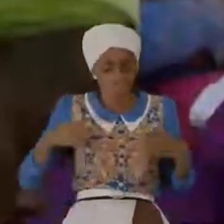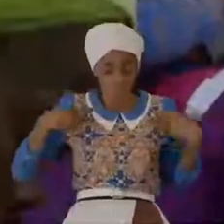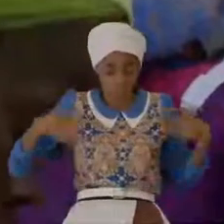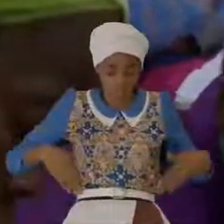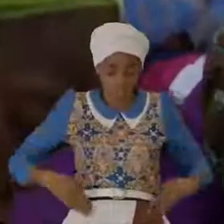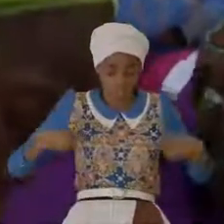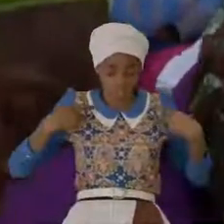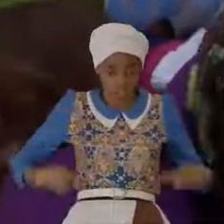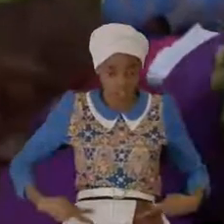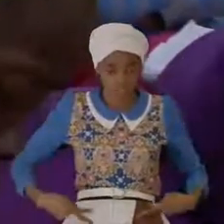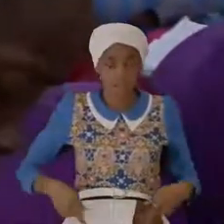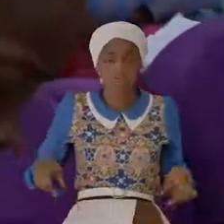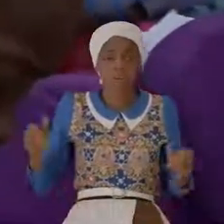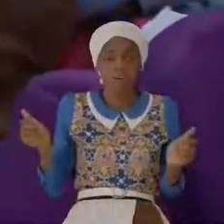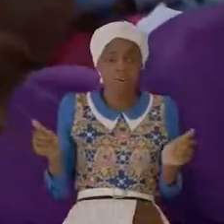extérieurement.